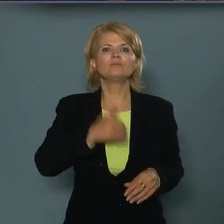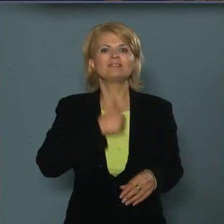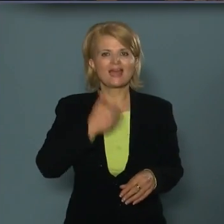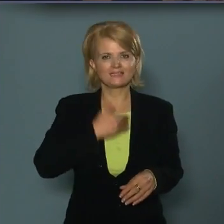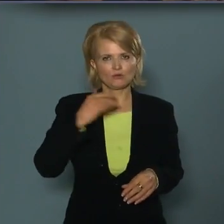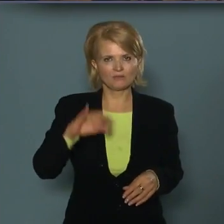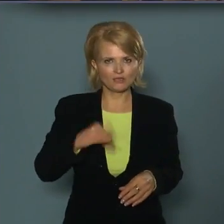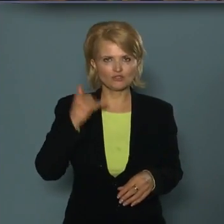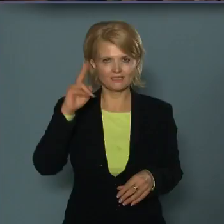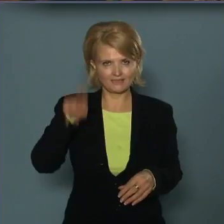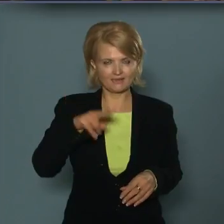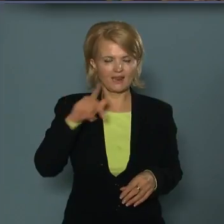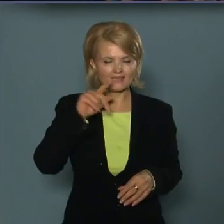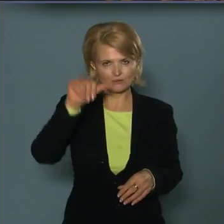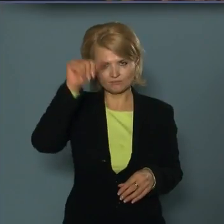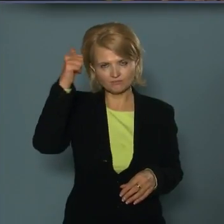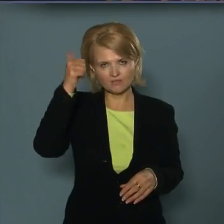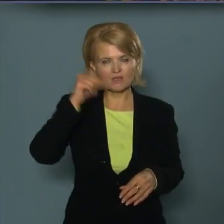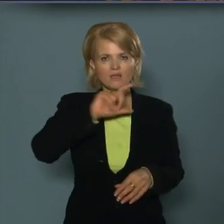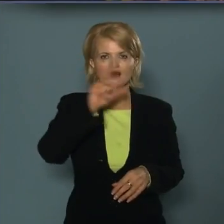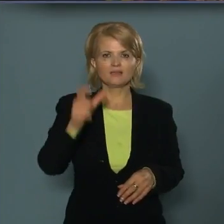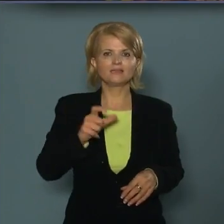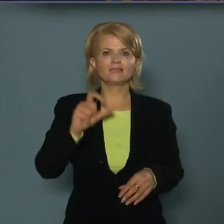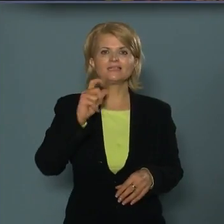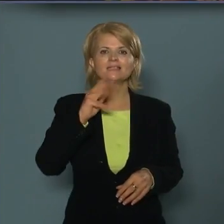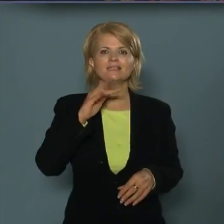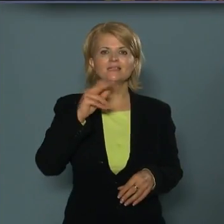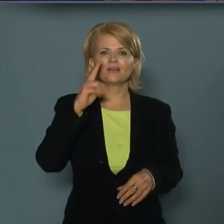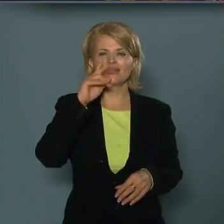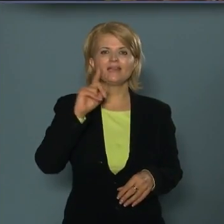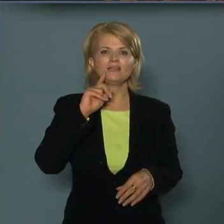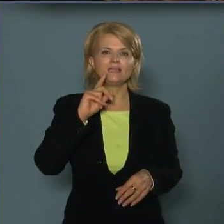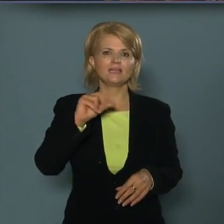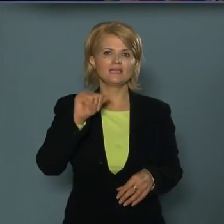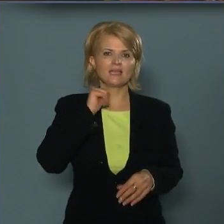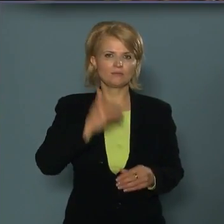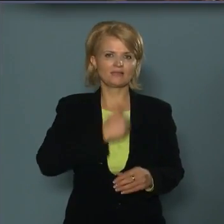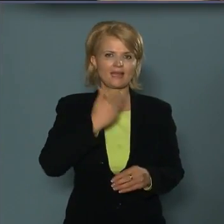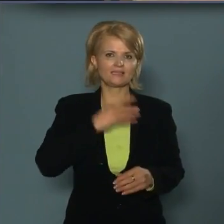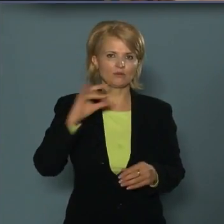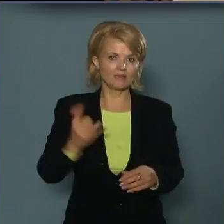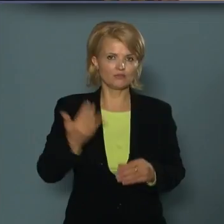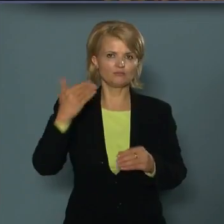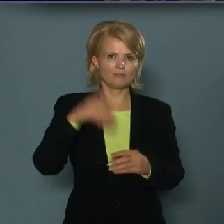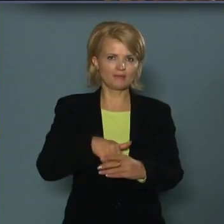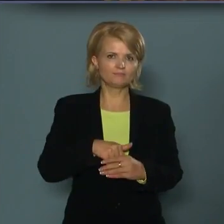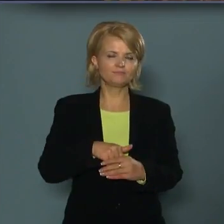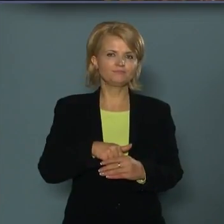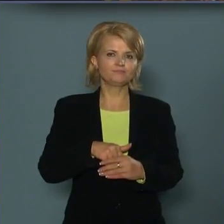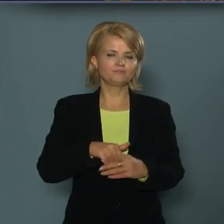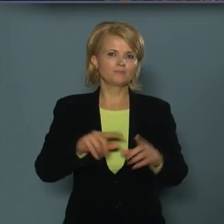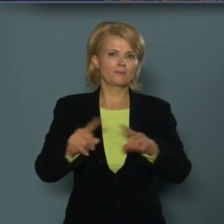illetve az Rínyi gimnázium is bekapcsolódott ebbe a szervezésbe,